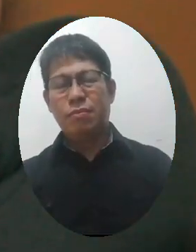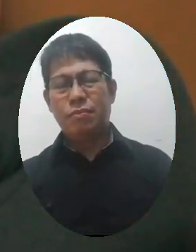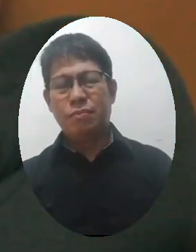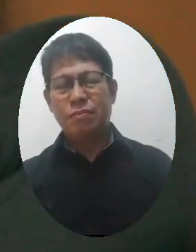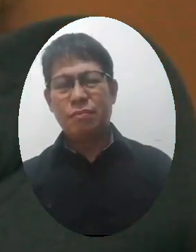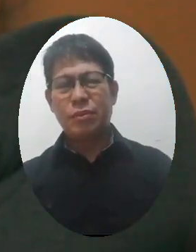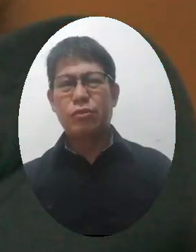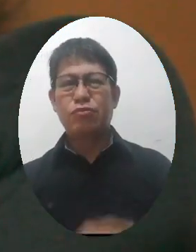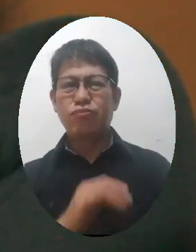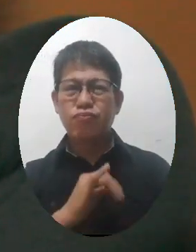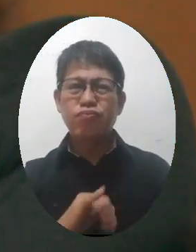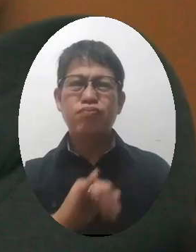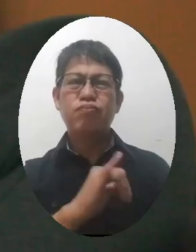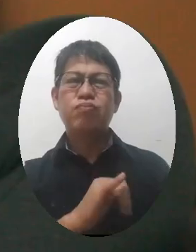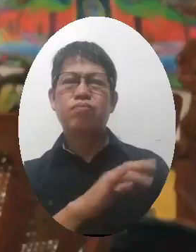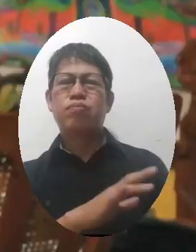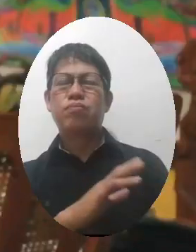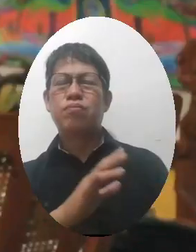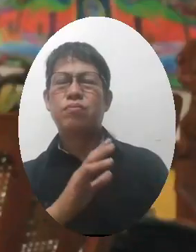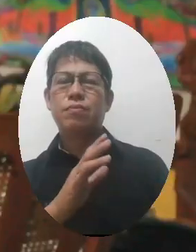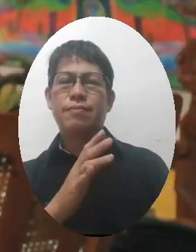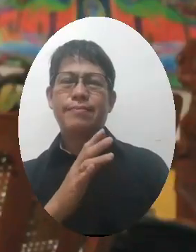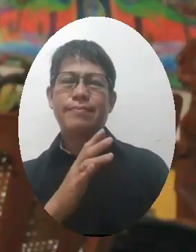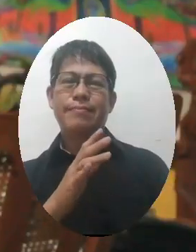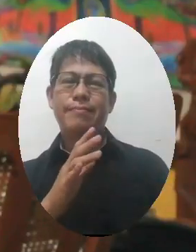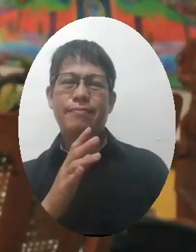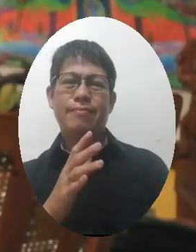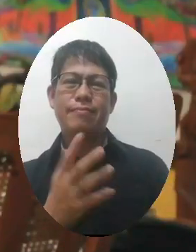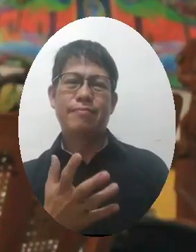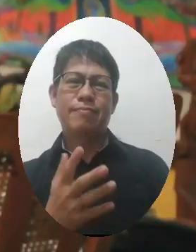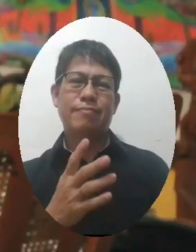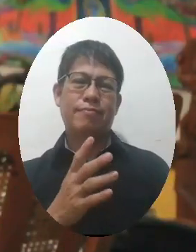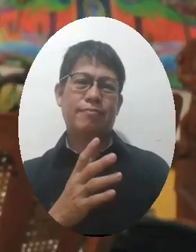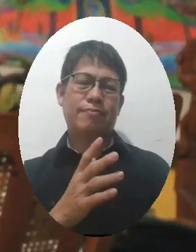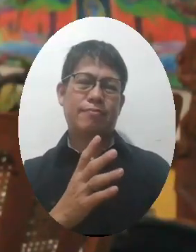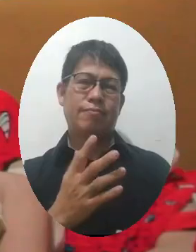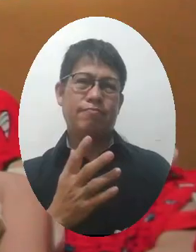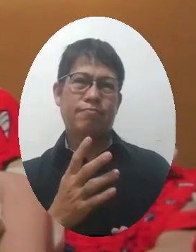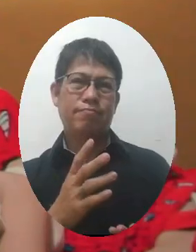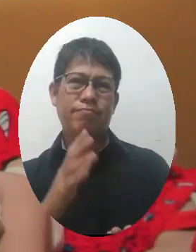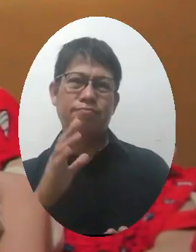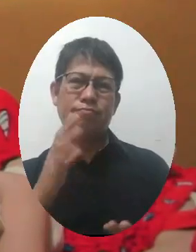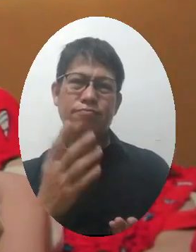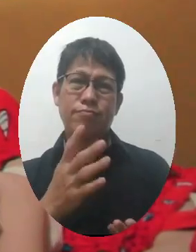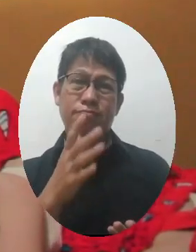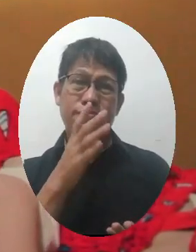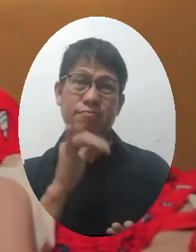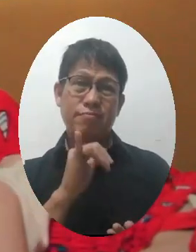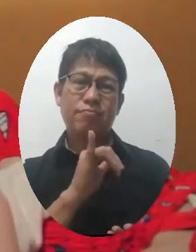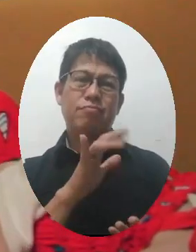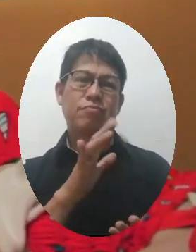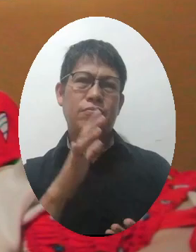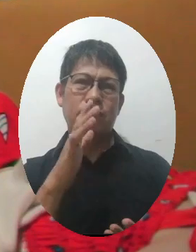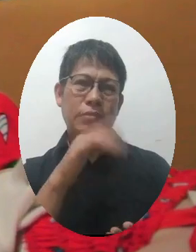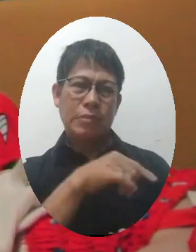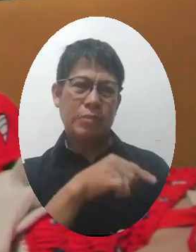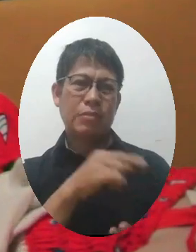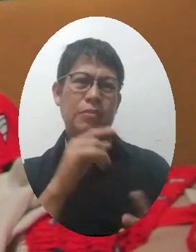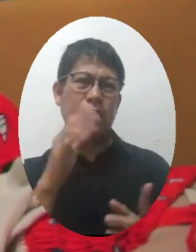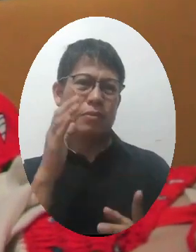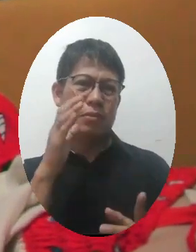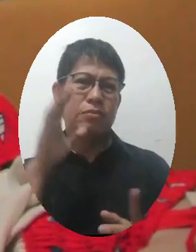Gaya na diskarte ng maraming mga ina, lumalapit si Glenda sa mga government agencies. Kung kani-kanino